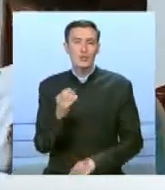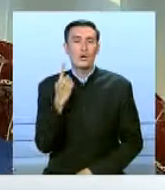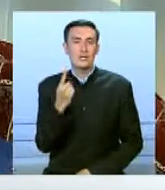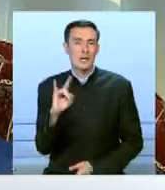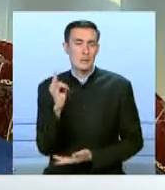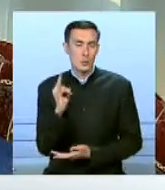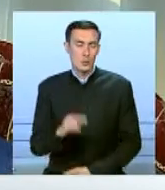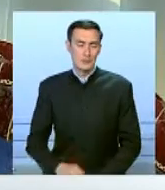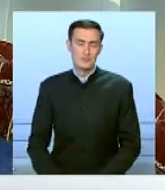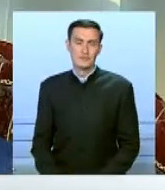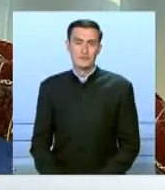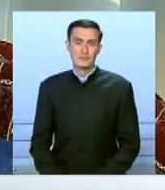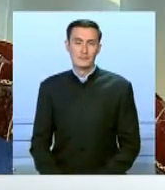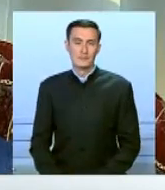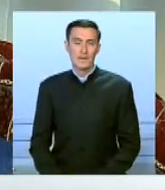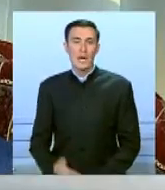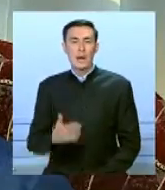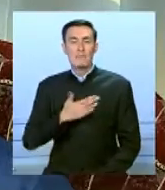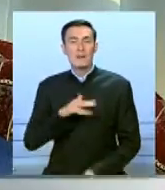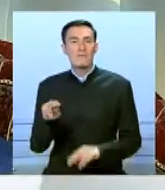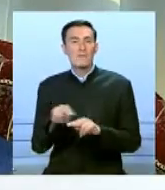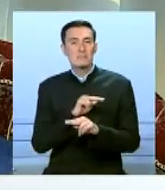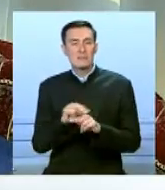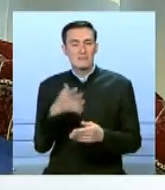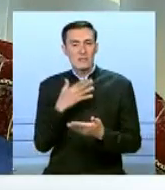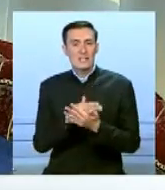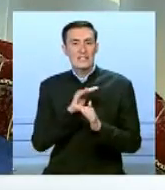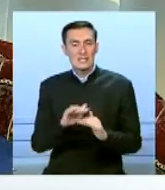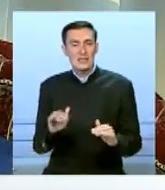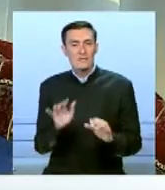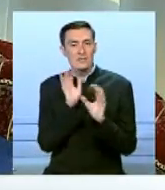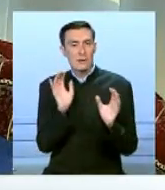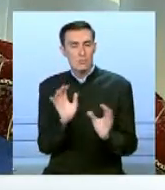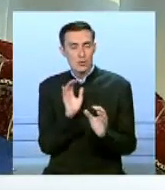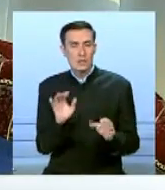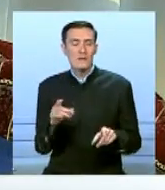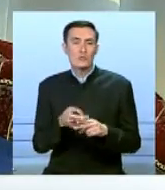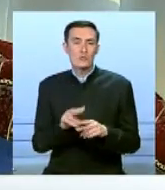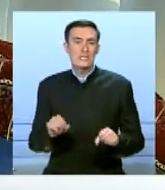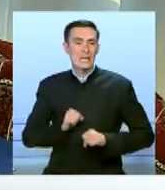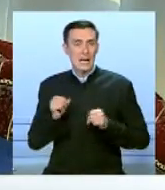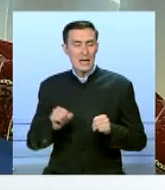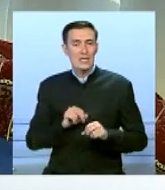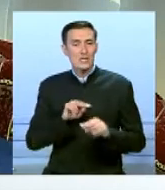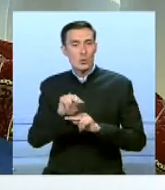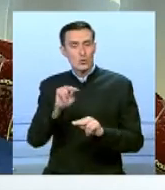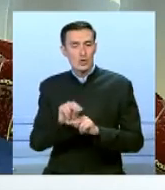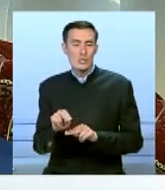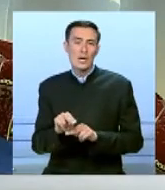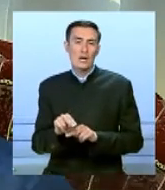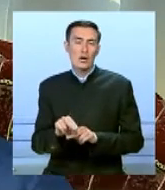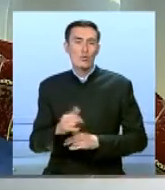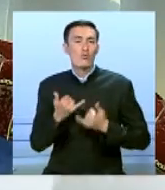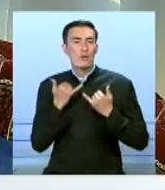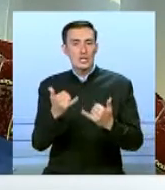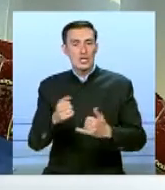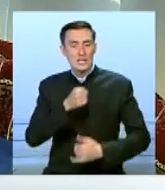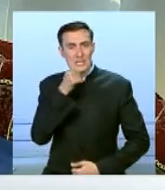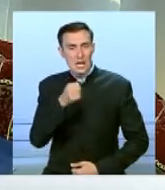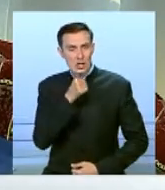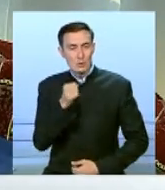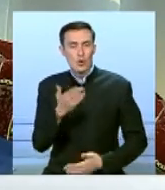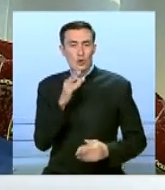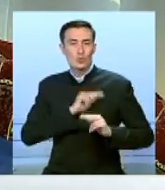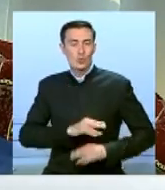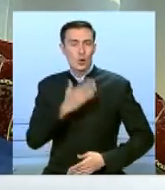ребенок. Мы воспитывали своих детей в любви и заботе, и в то же время старались привить им такие черты, как уважение к старшим,